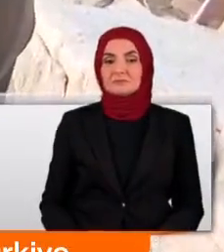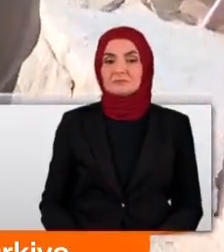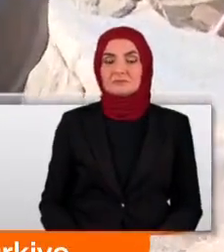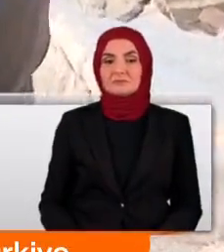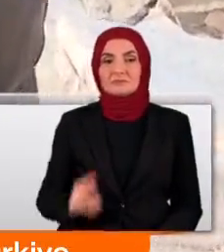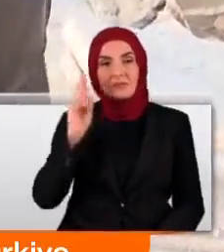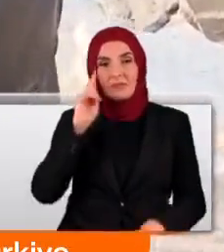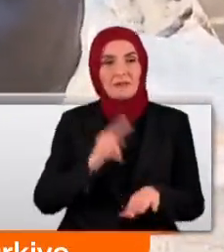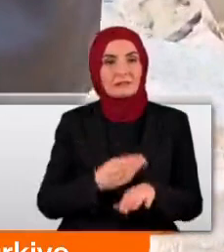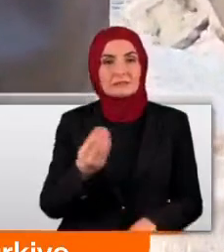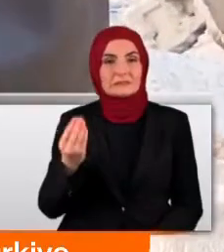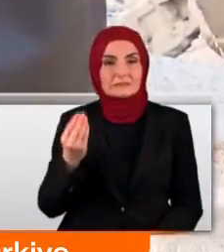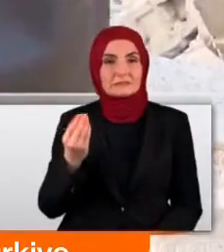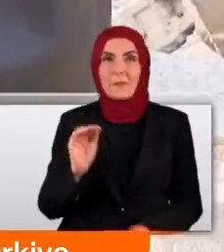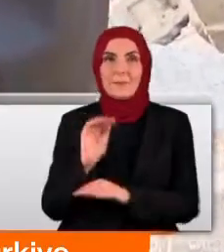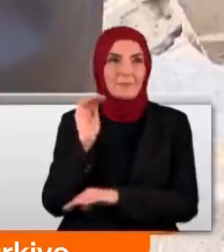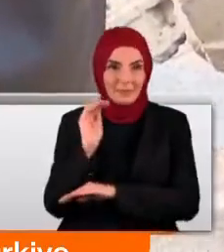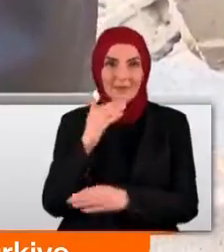Anılar ancak yaşanıyor, anlatılmıyor.